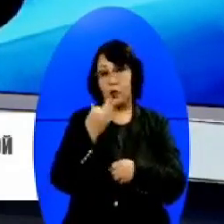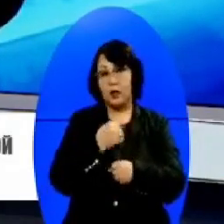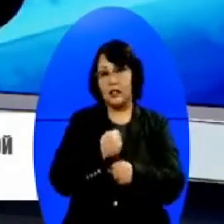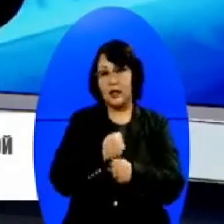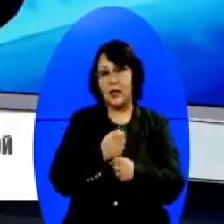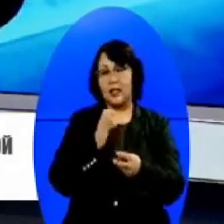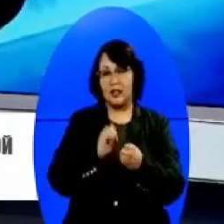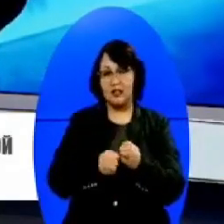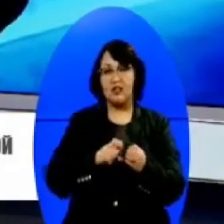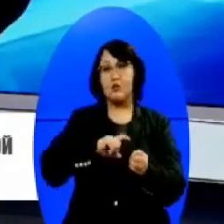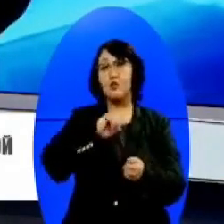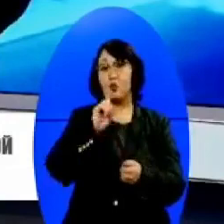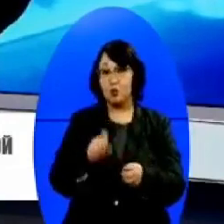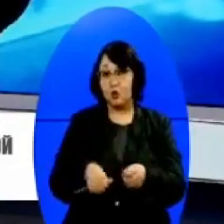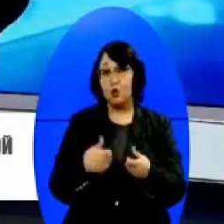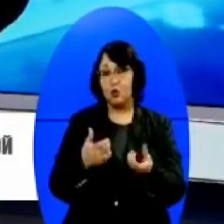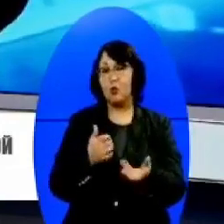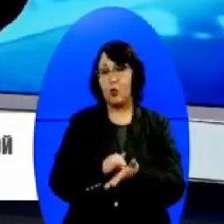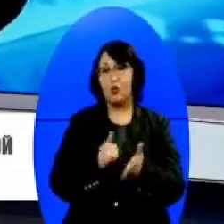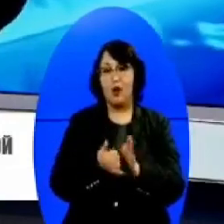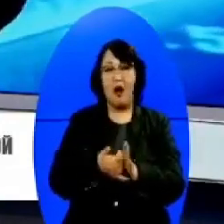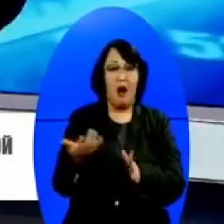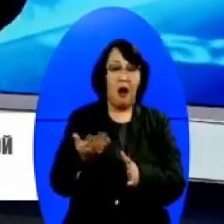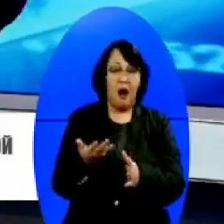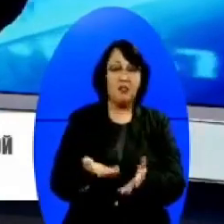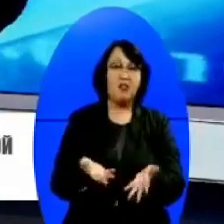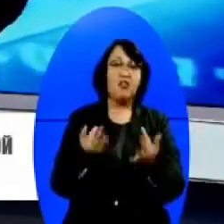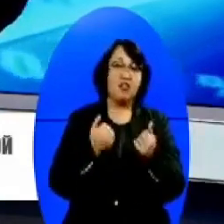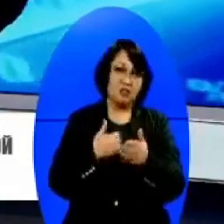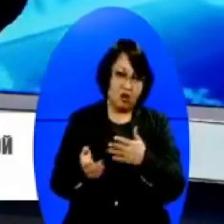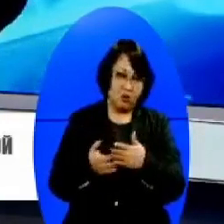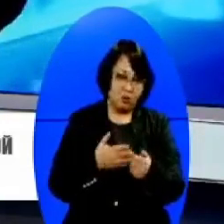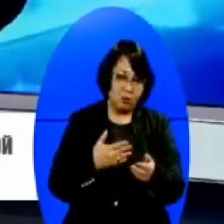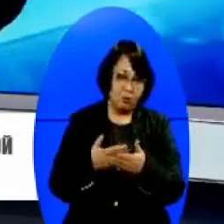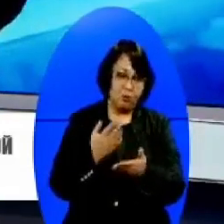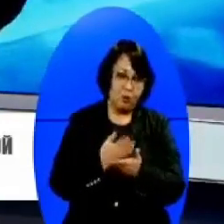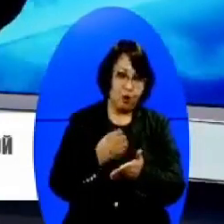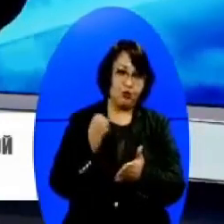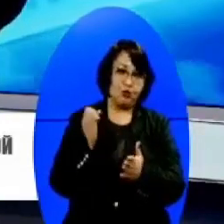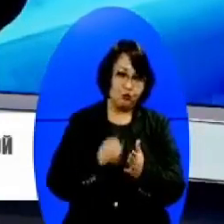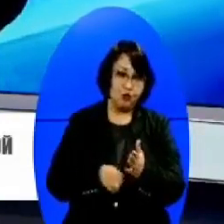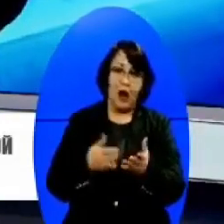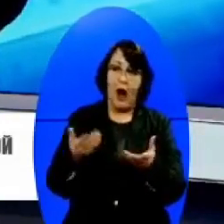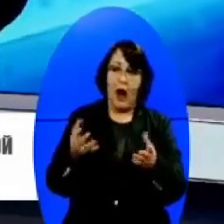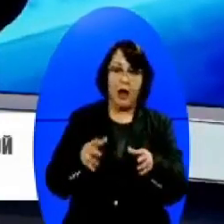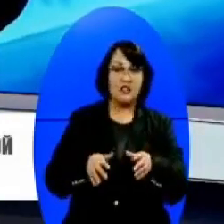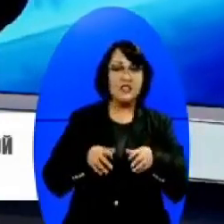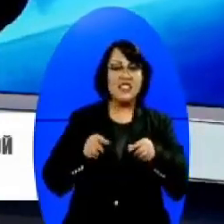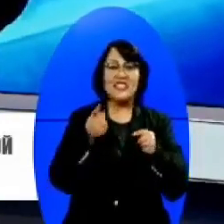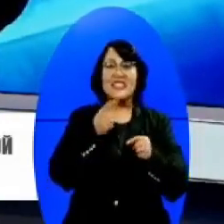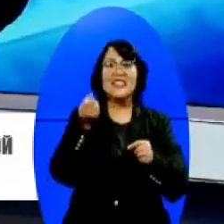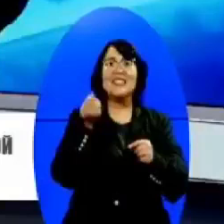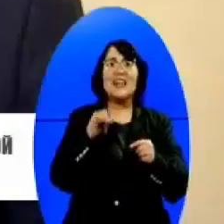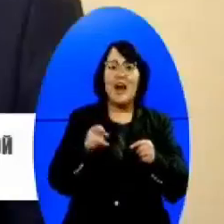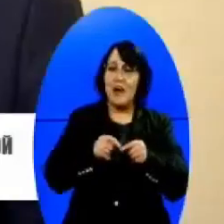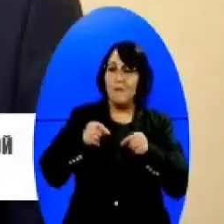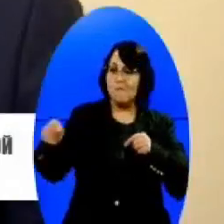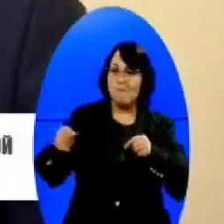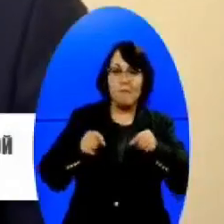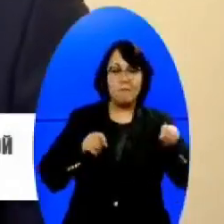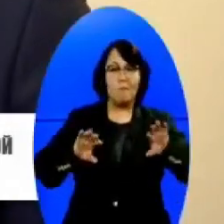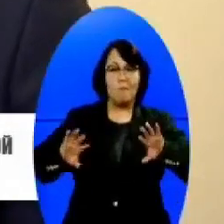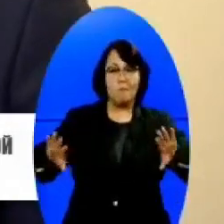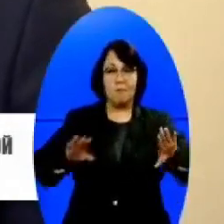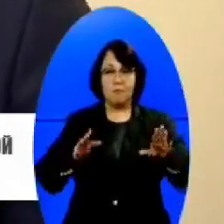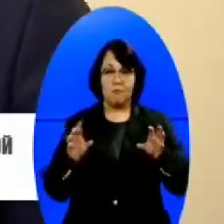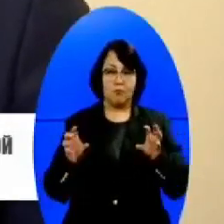гэж ойлгож байна. За харин хаана хідэн дэлгүүр байх уу, хоорондоо хэр хоол зайтай байх уу гих зэрэг зохицуулалт байхгүй байна.